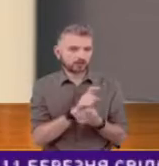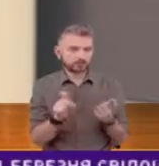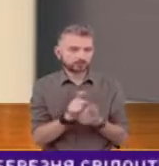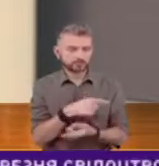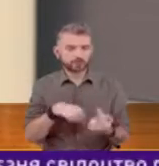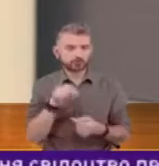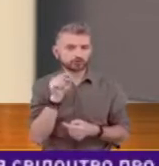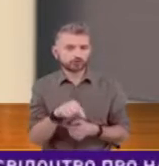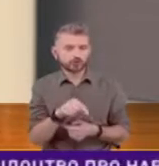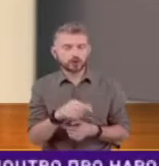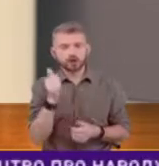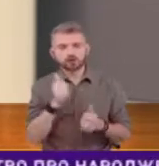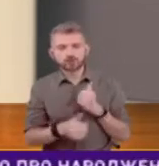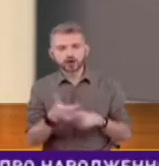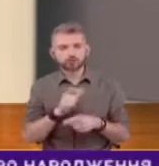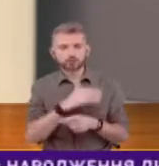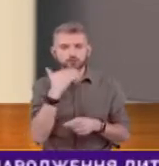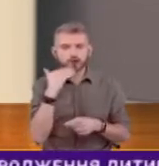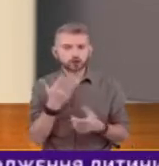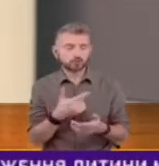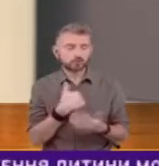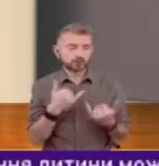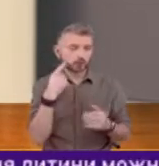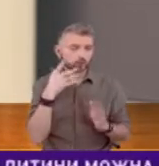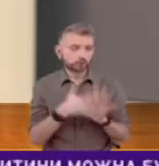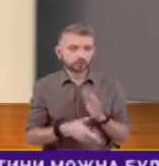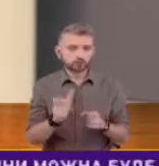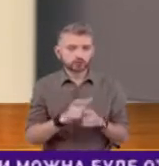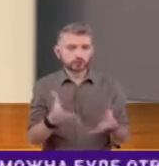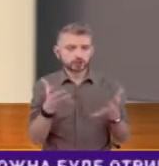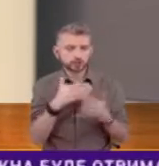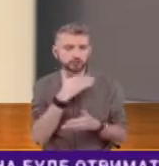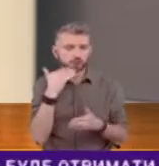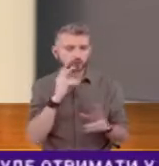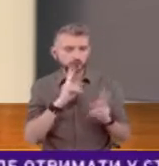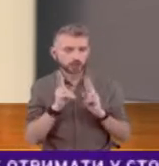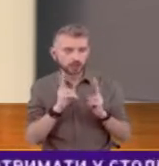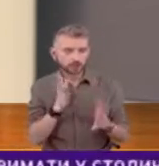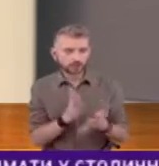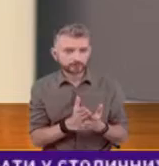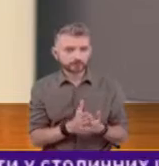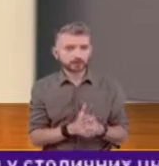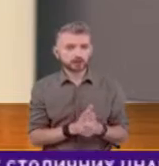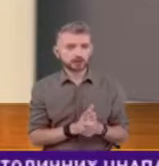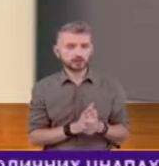цієї історії. Тому що часто, або дуже багато, ми тепер це розуміємо дуже чітко, тому що багато нарікань маємо,